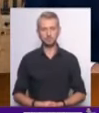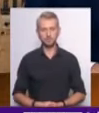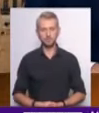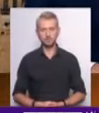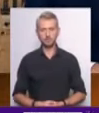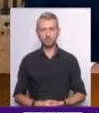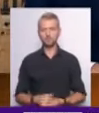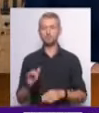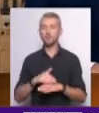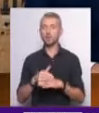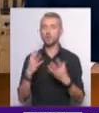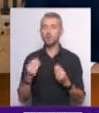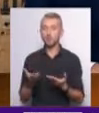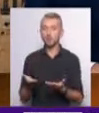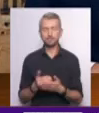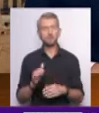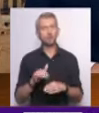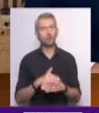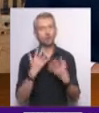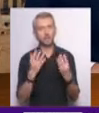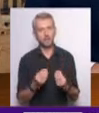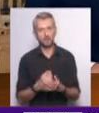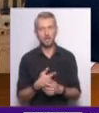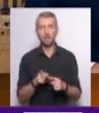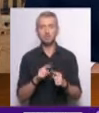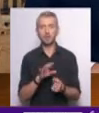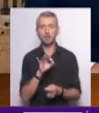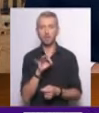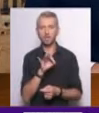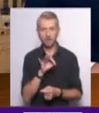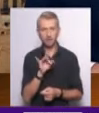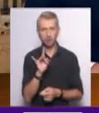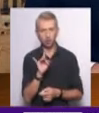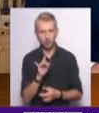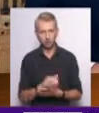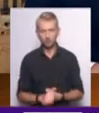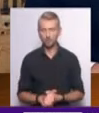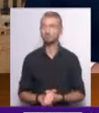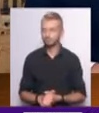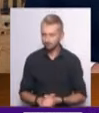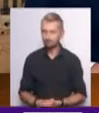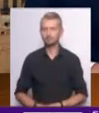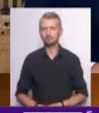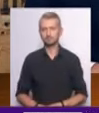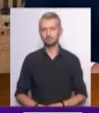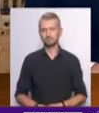день. Добрий день. Прошу, добрий, будь ласка. Добрий день. Так, прошу. Це Олександр Романович. Так, пане Олександре.